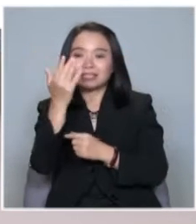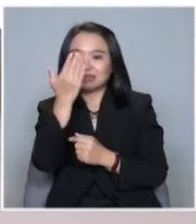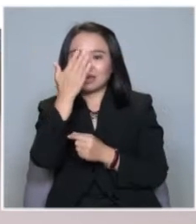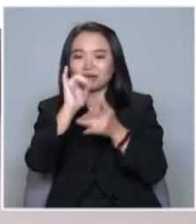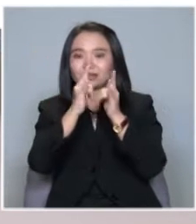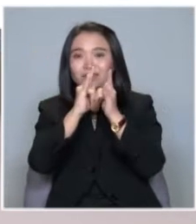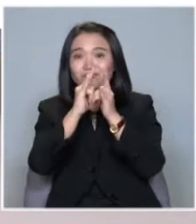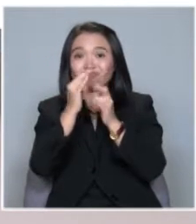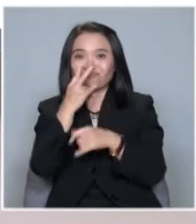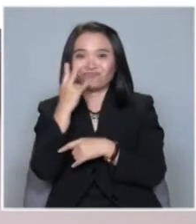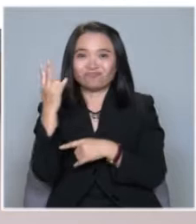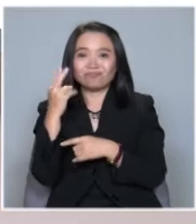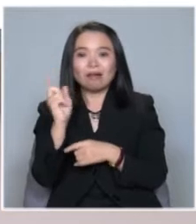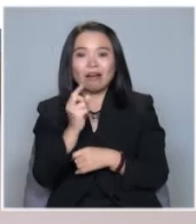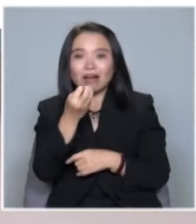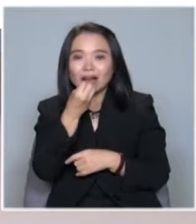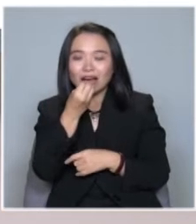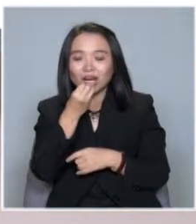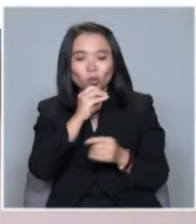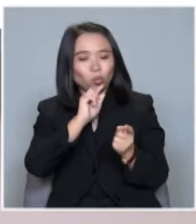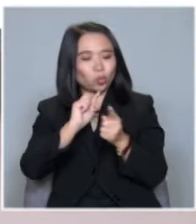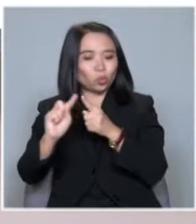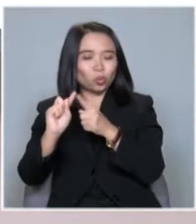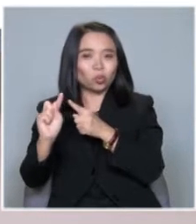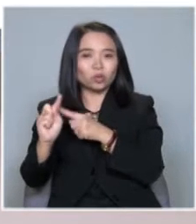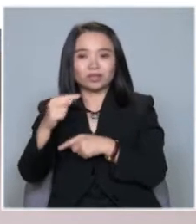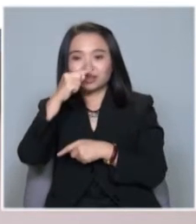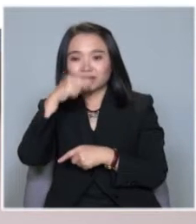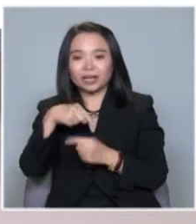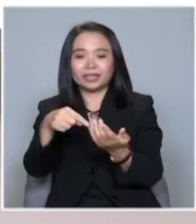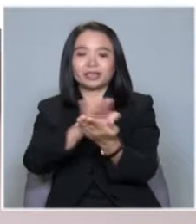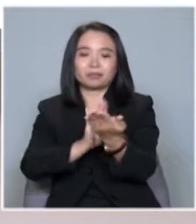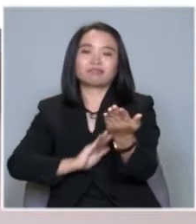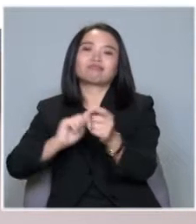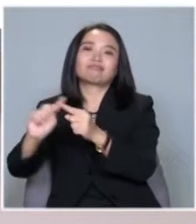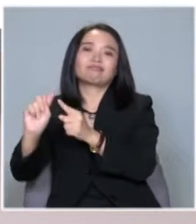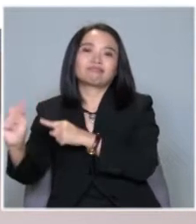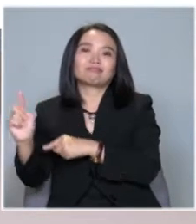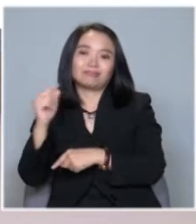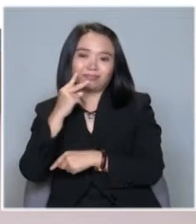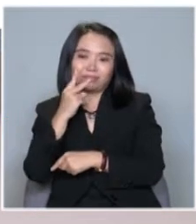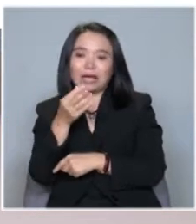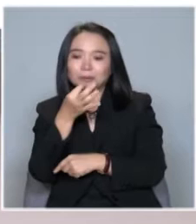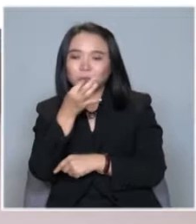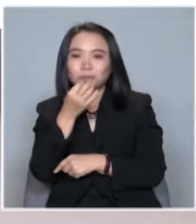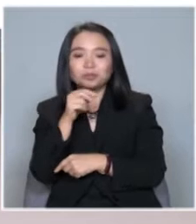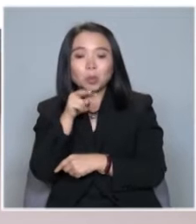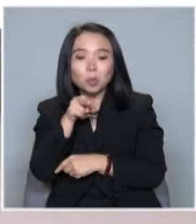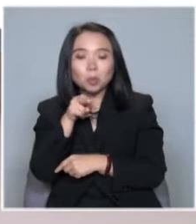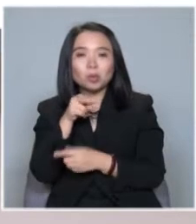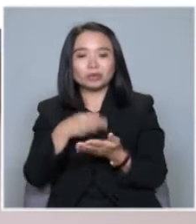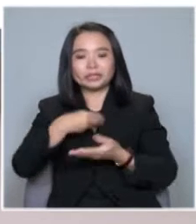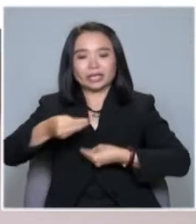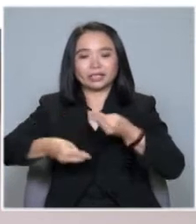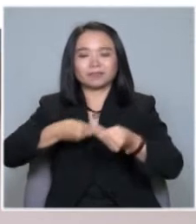ลเวิลด์งานนี้มีอาหารนานาชาติทั้งไทยและต่างชาติให้คุณได้ไปชิมชมและก็ช็อป